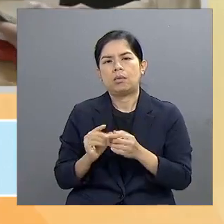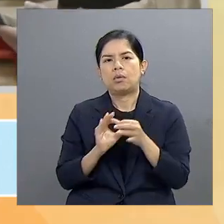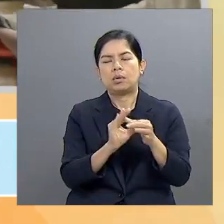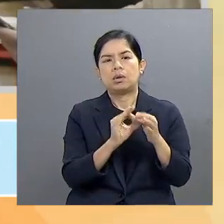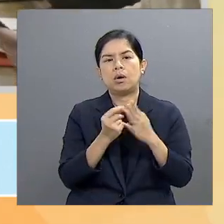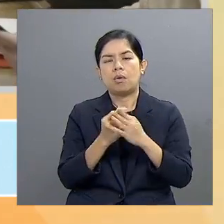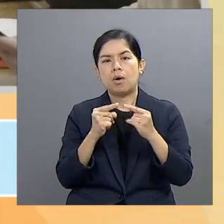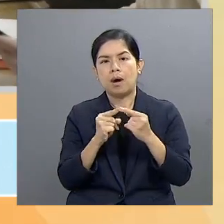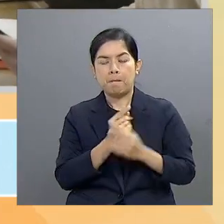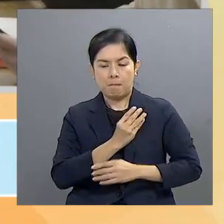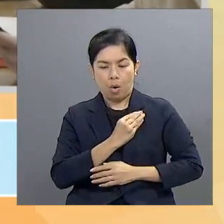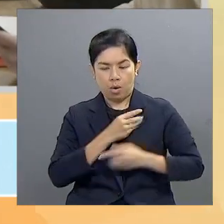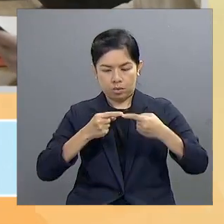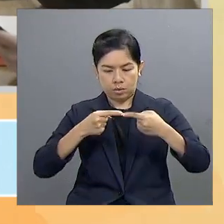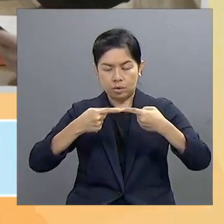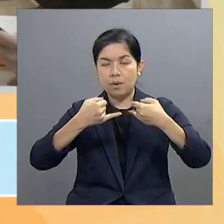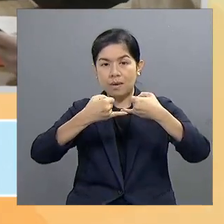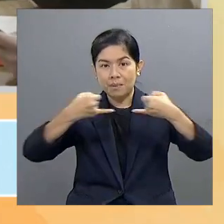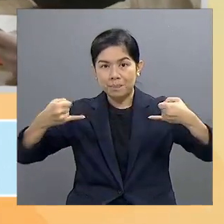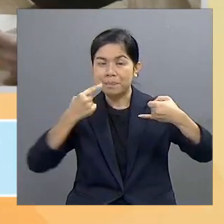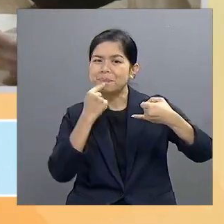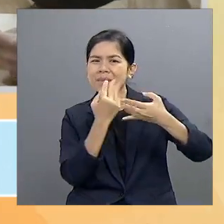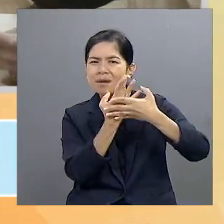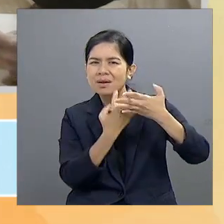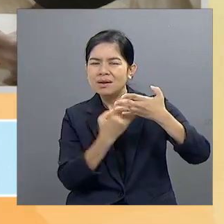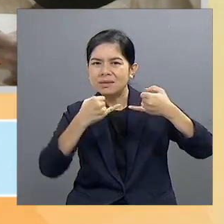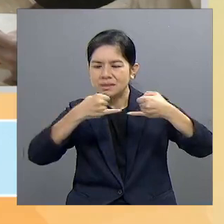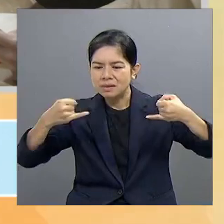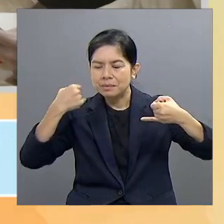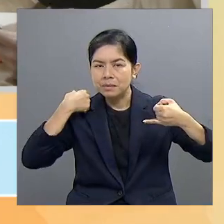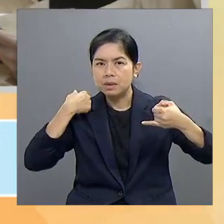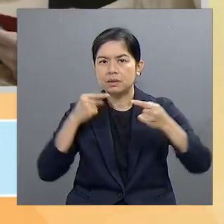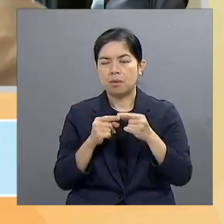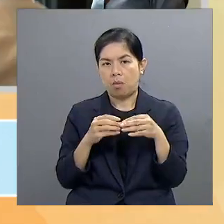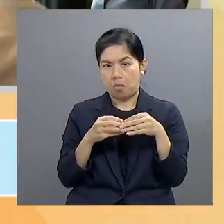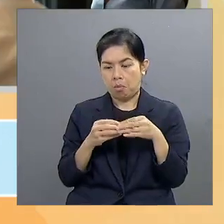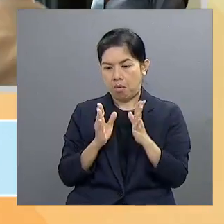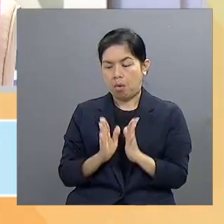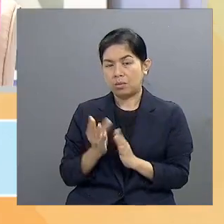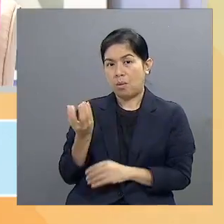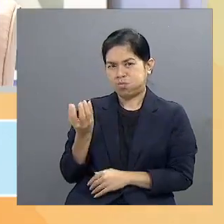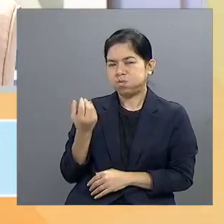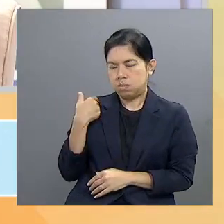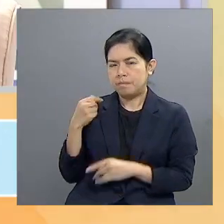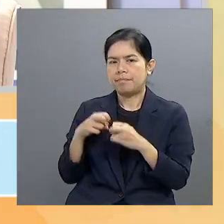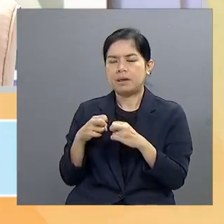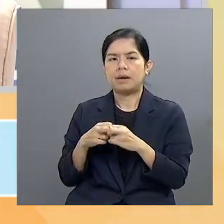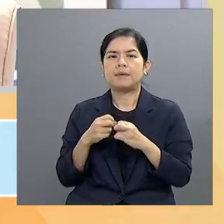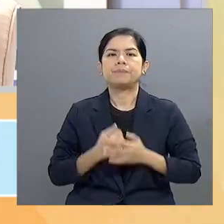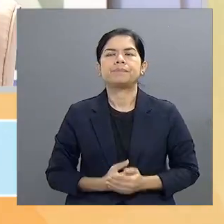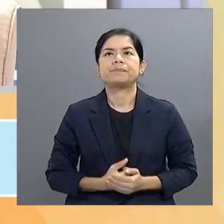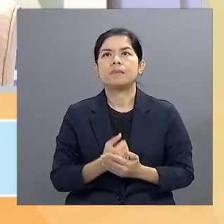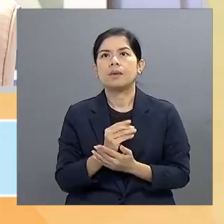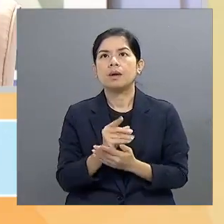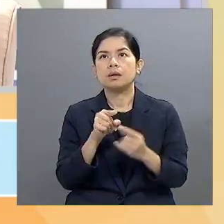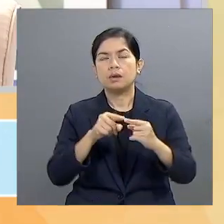งนะครับผมแล้วก็ในคนอ้วนเนี่ยก็จะมีความเสี่ยงที่มากกว่าคนผอมอีกครับผม ครับ ทีนี้เนี่ยภาวะนั่งนานค่ะ sitting disease